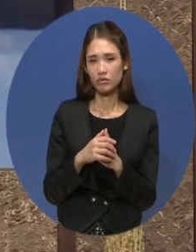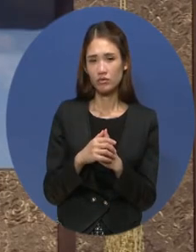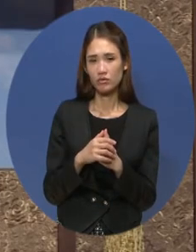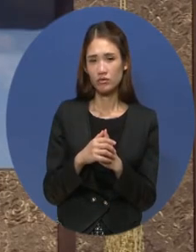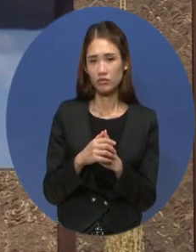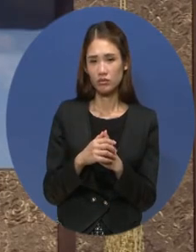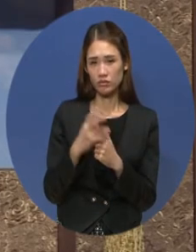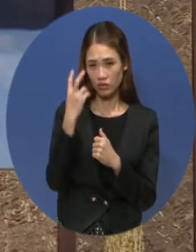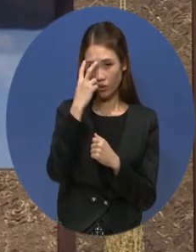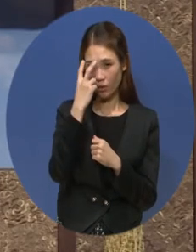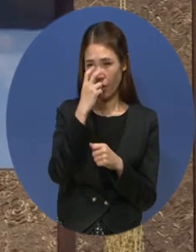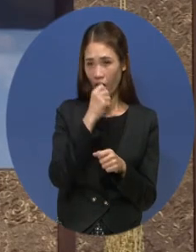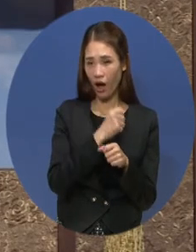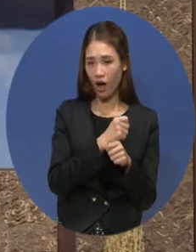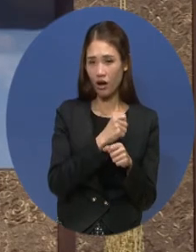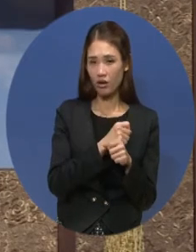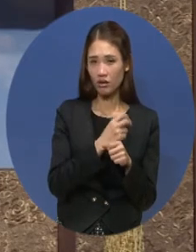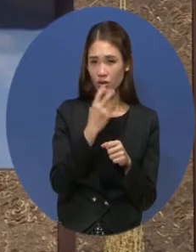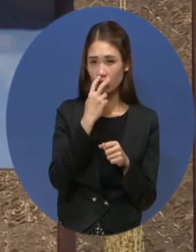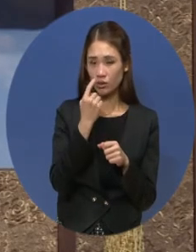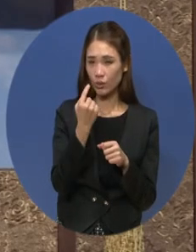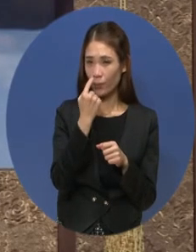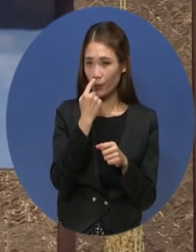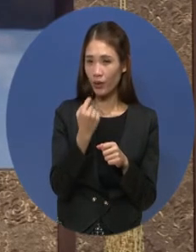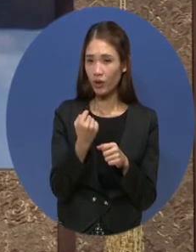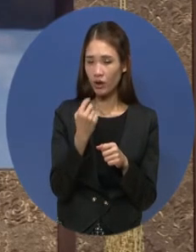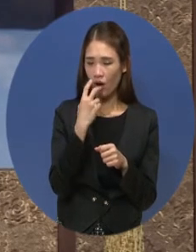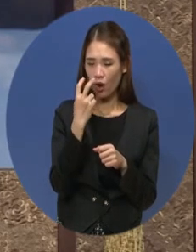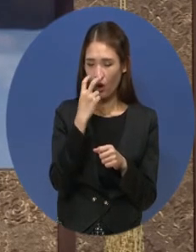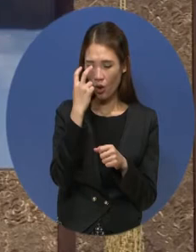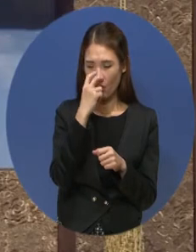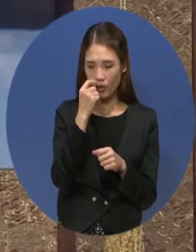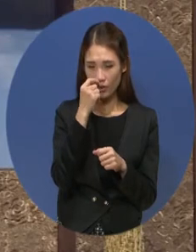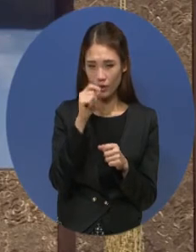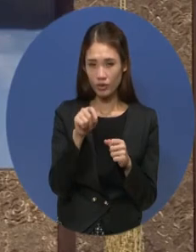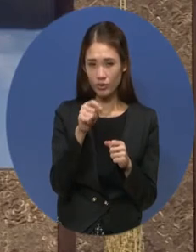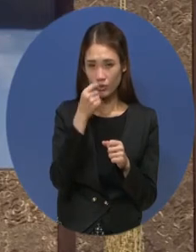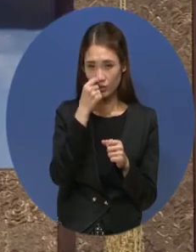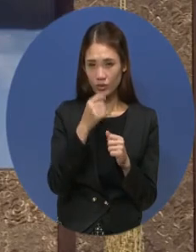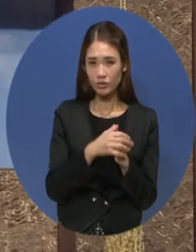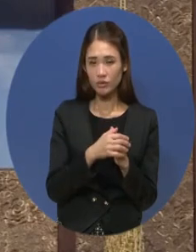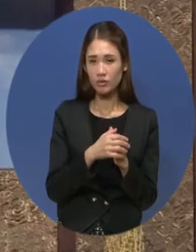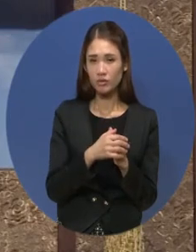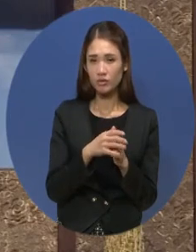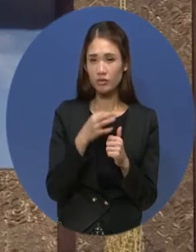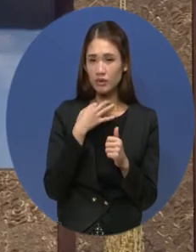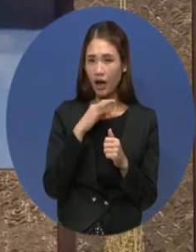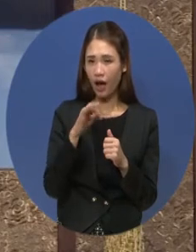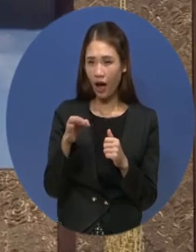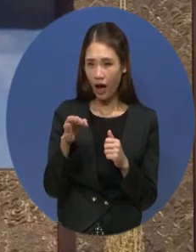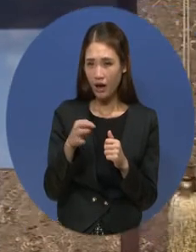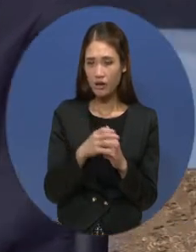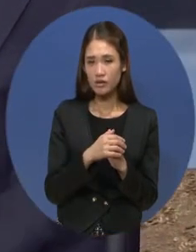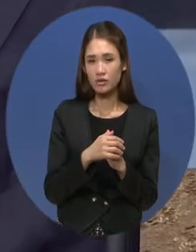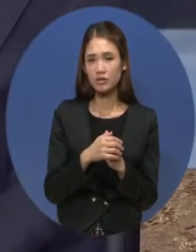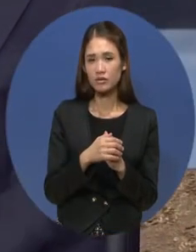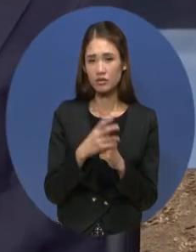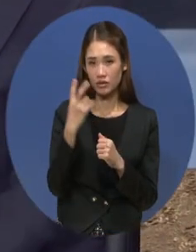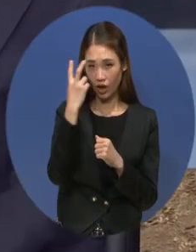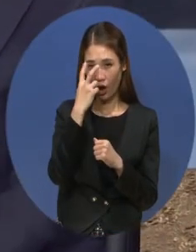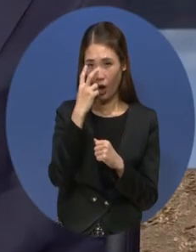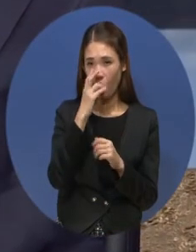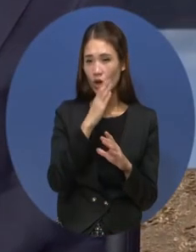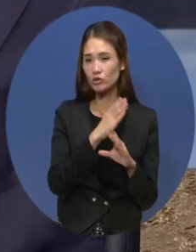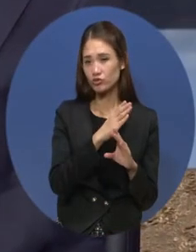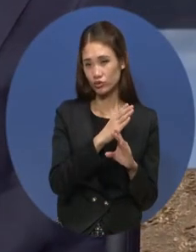그 최적 채집을 아이크 르 치료를 이렇게 처리하는데 소리를 지으시고 관찰을 하는 거에